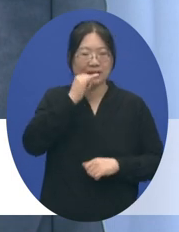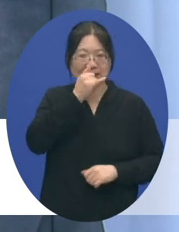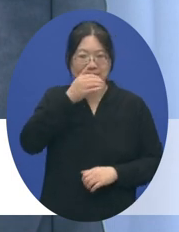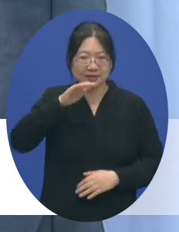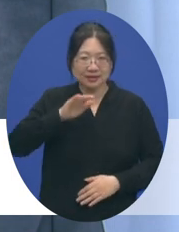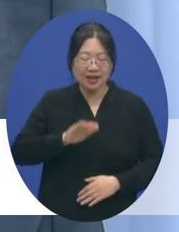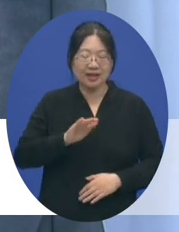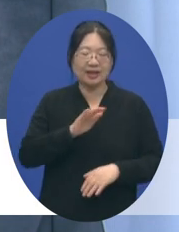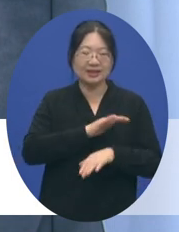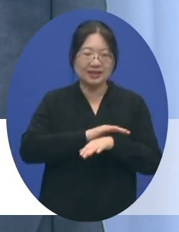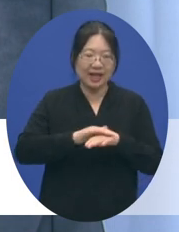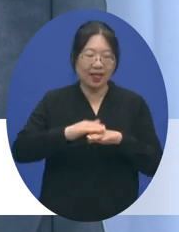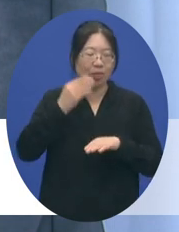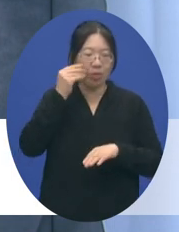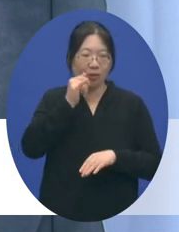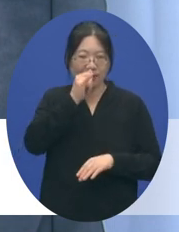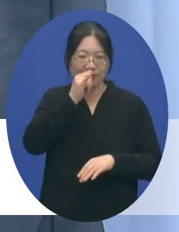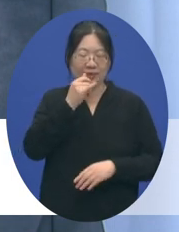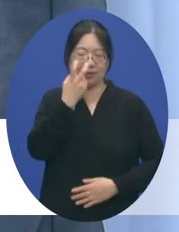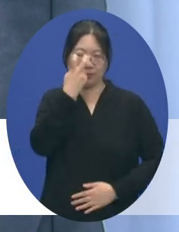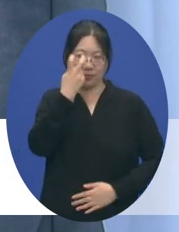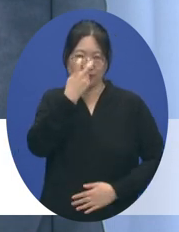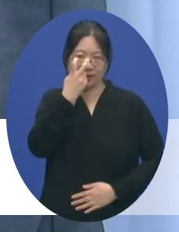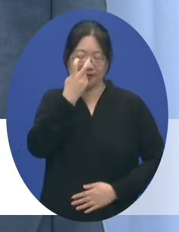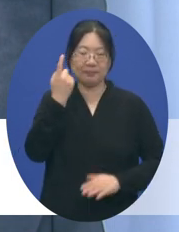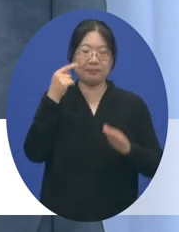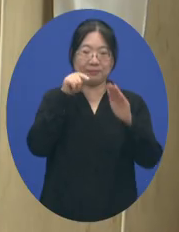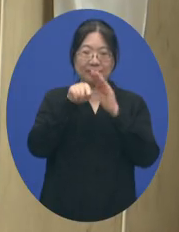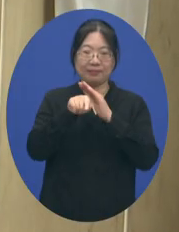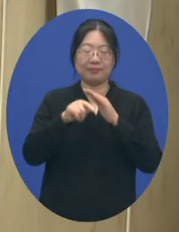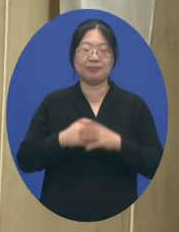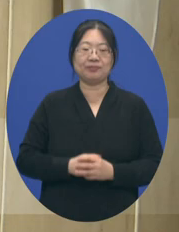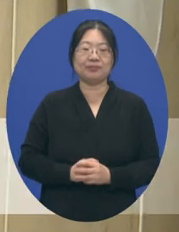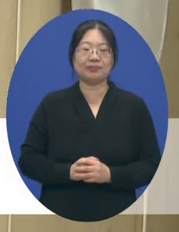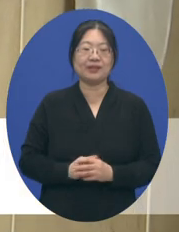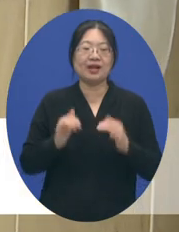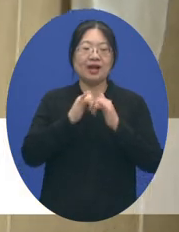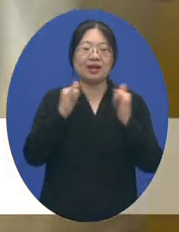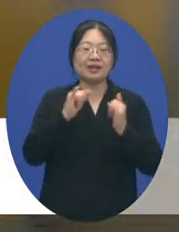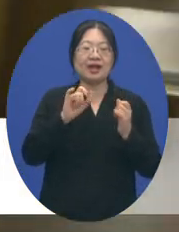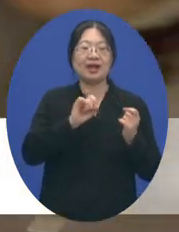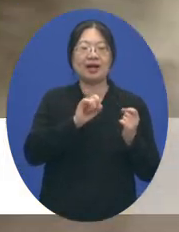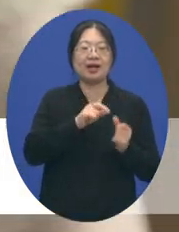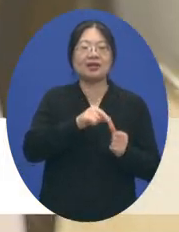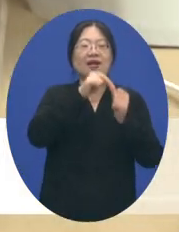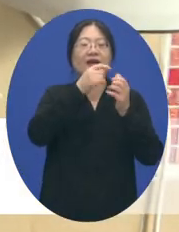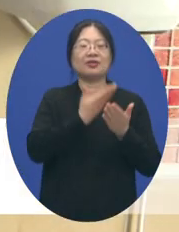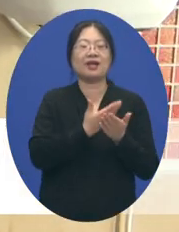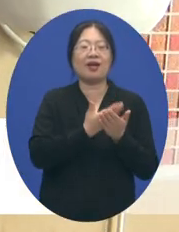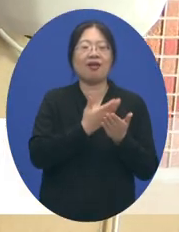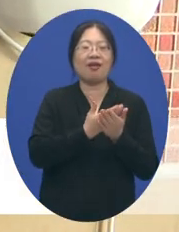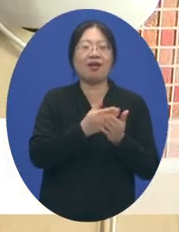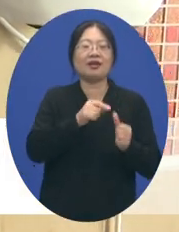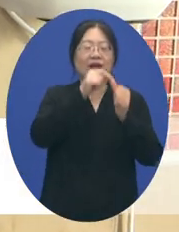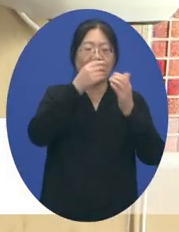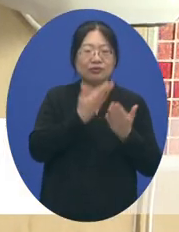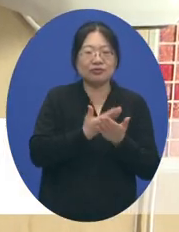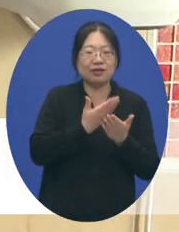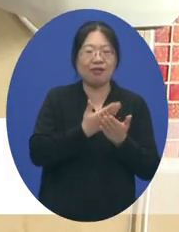감사관이 조사에 나섰습니다 현장에 따라가 봤습니다 사람 살려